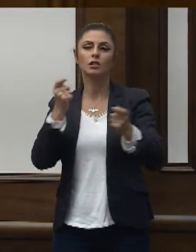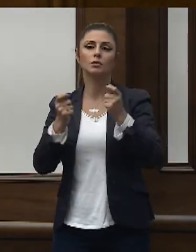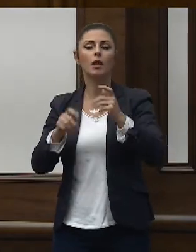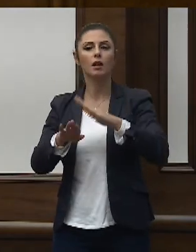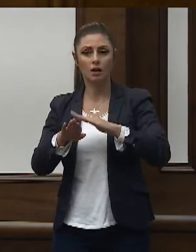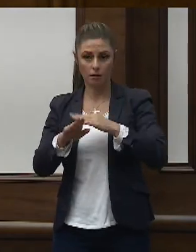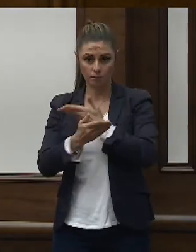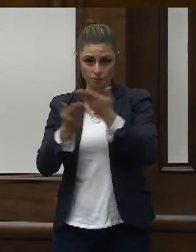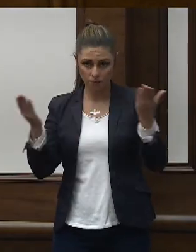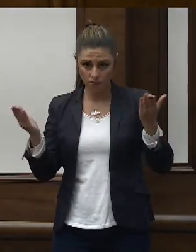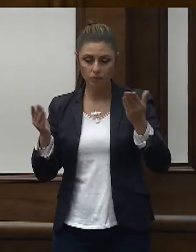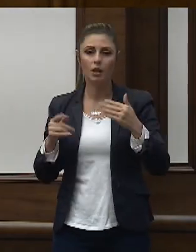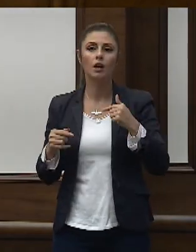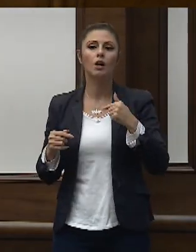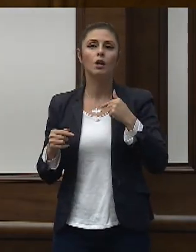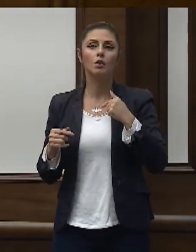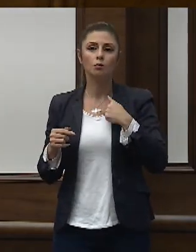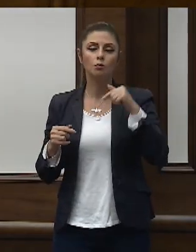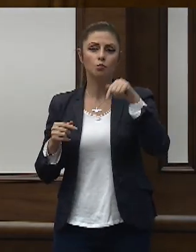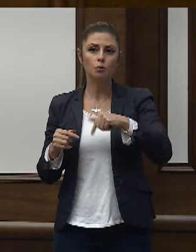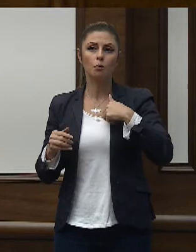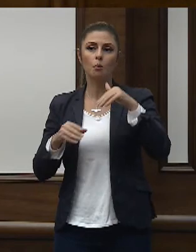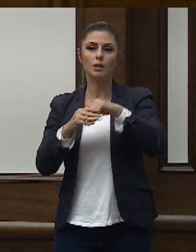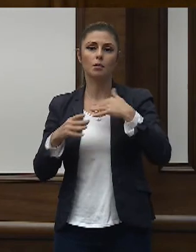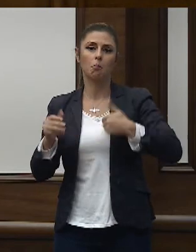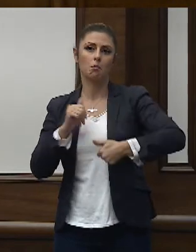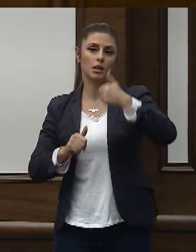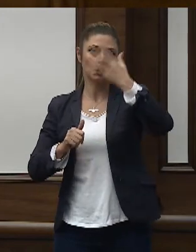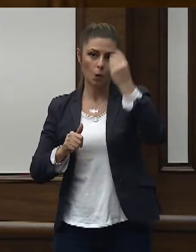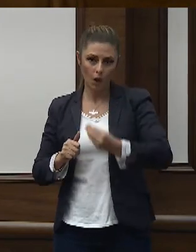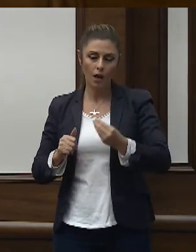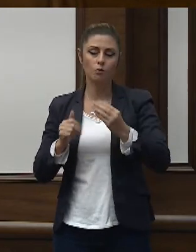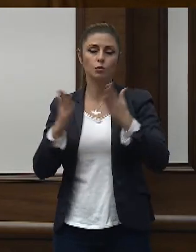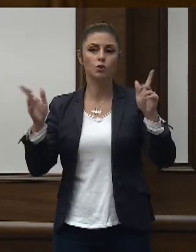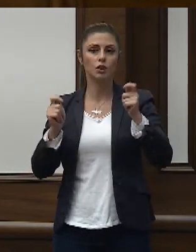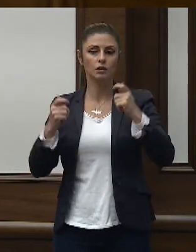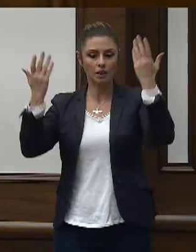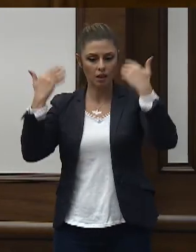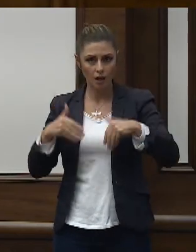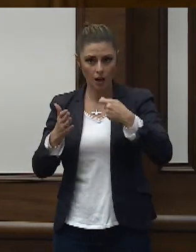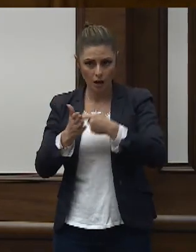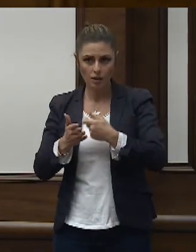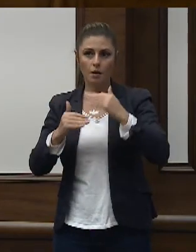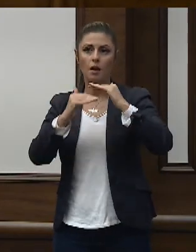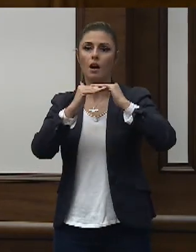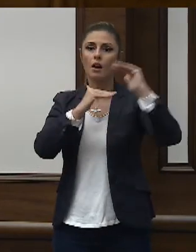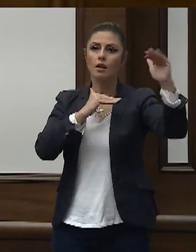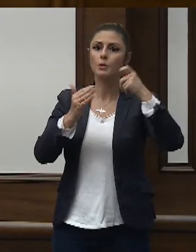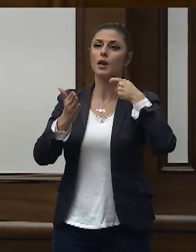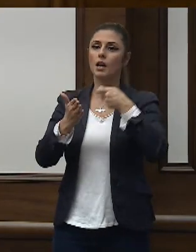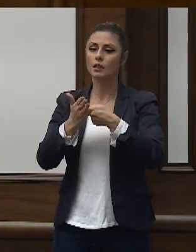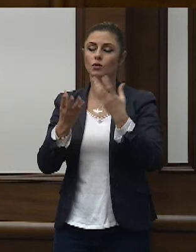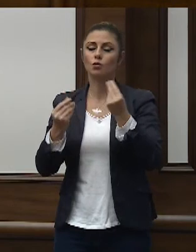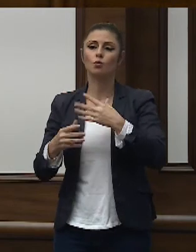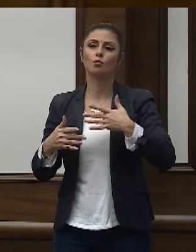sergilediniz. Bundan da ben bu meclisin başkanı olarak ve Büyükçekmece halkı adına hem şahsım adına hem de Büyükçekmece halkı adına